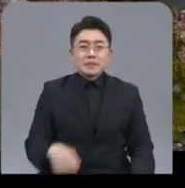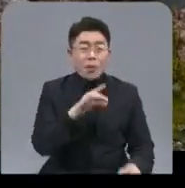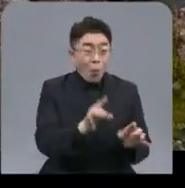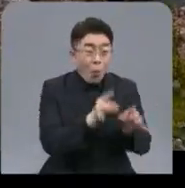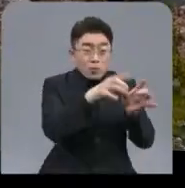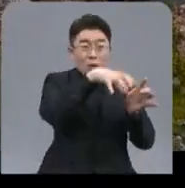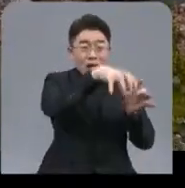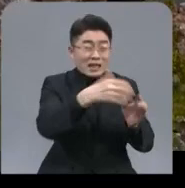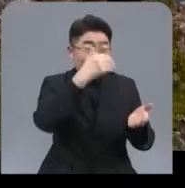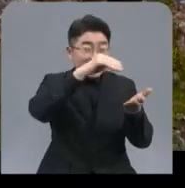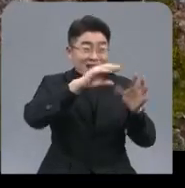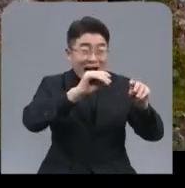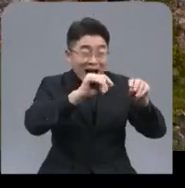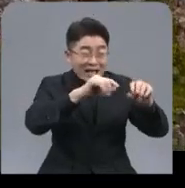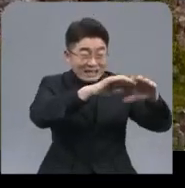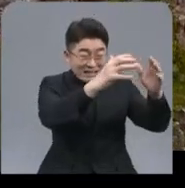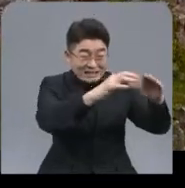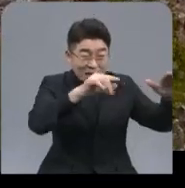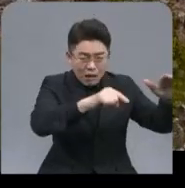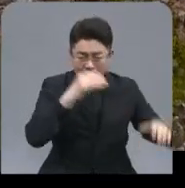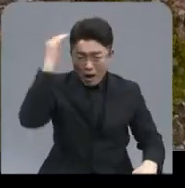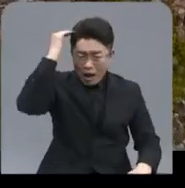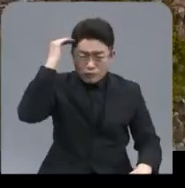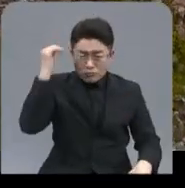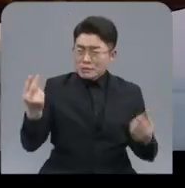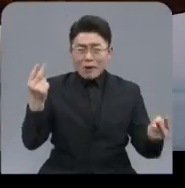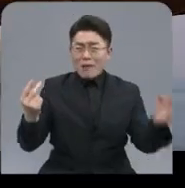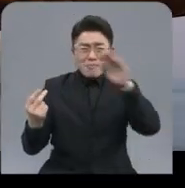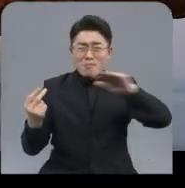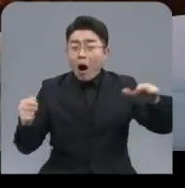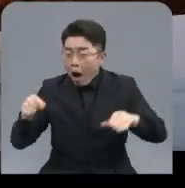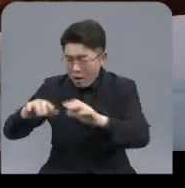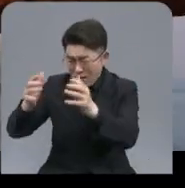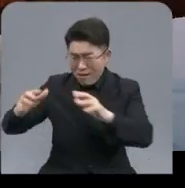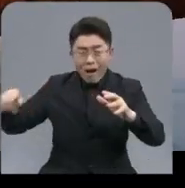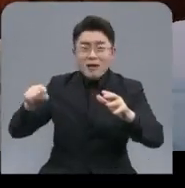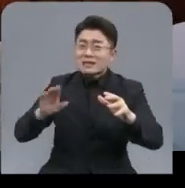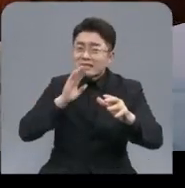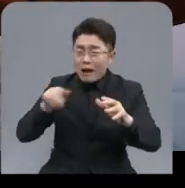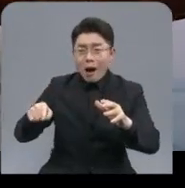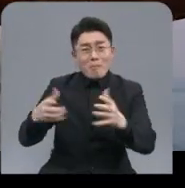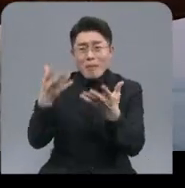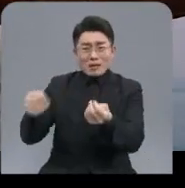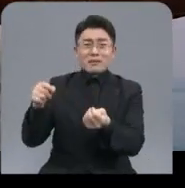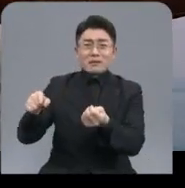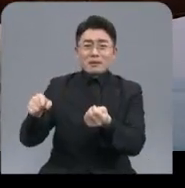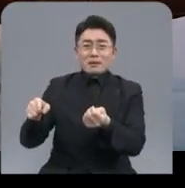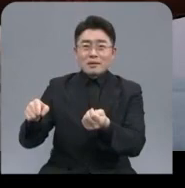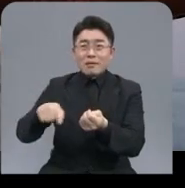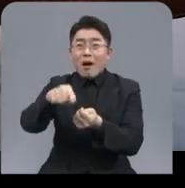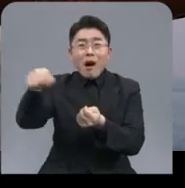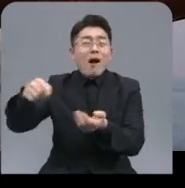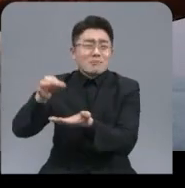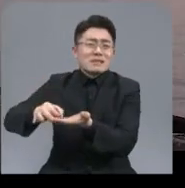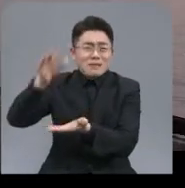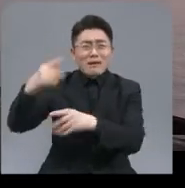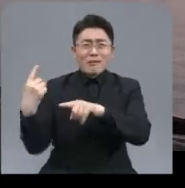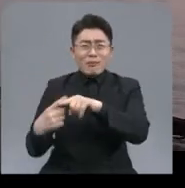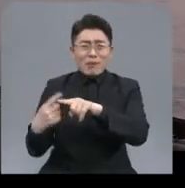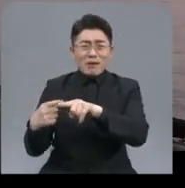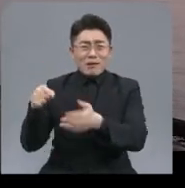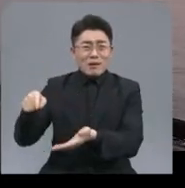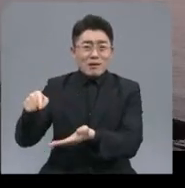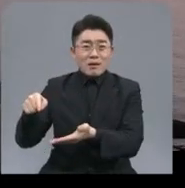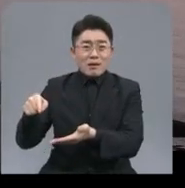khổng lồ ở Tây Australia thì nham thạch có nhiều chủng loại hơn gấp hàng trăm lần bộ phim tài liệu sẽ là cơ hội để nhiều người có nhận thức mới